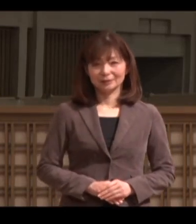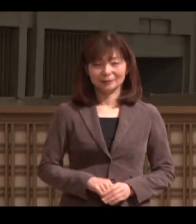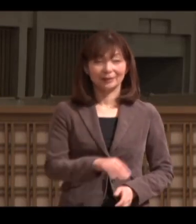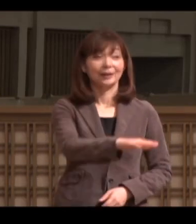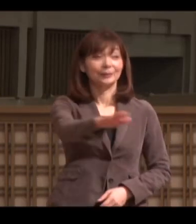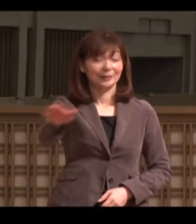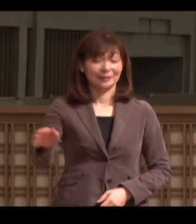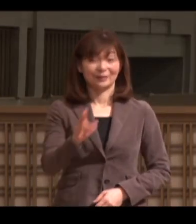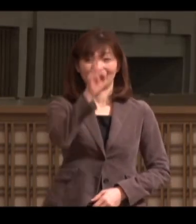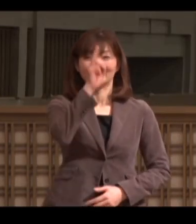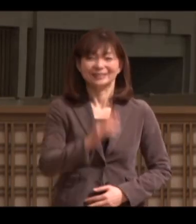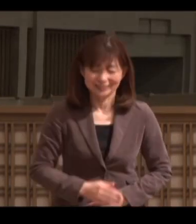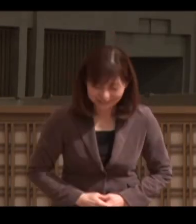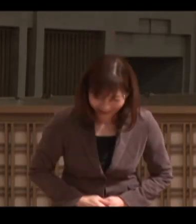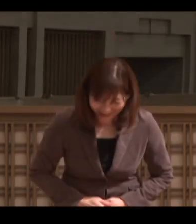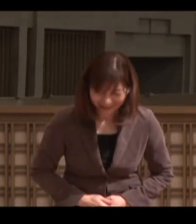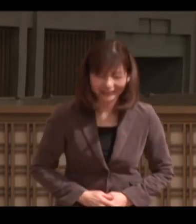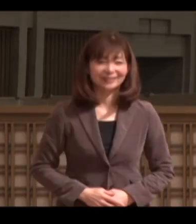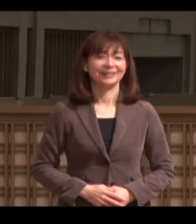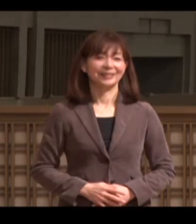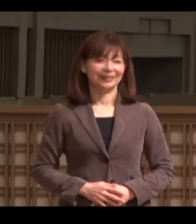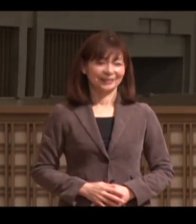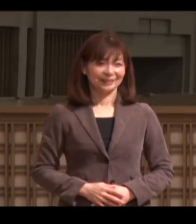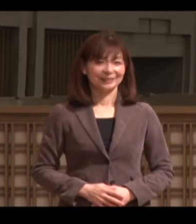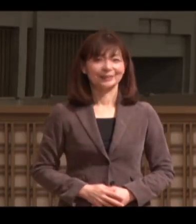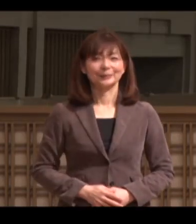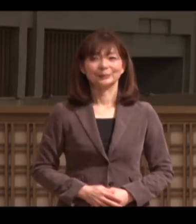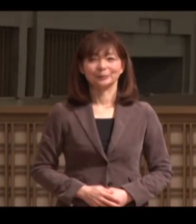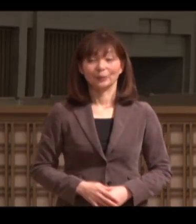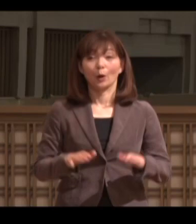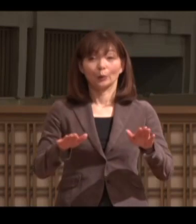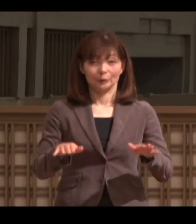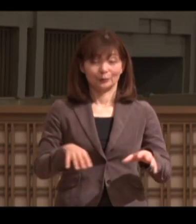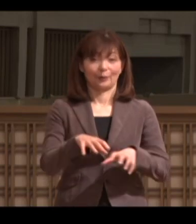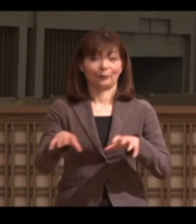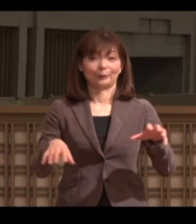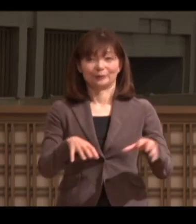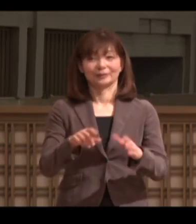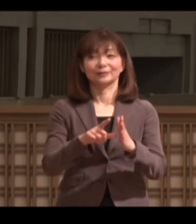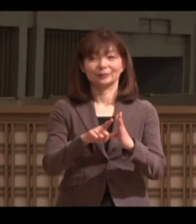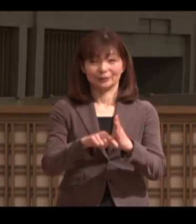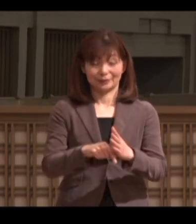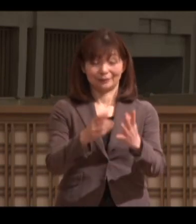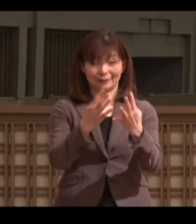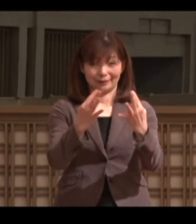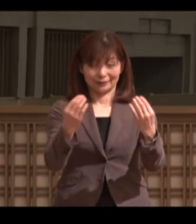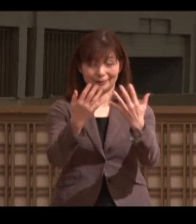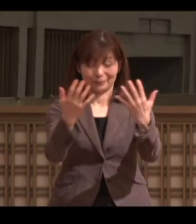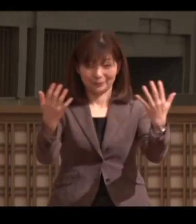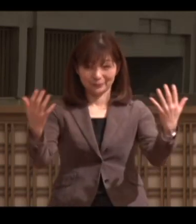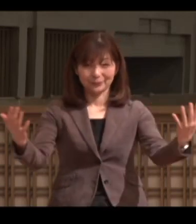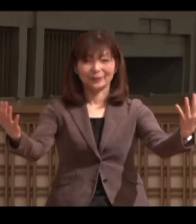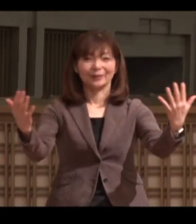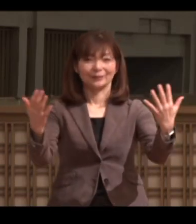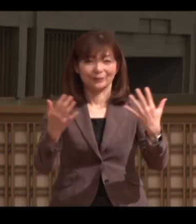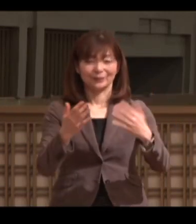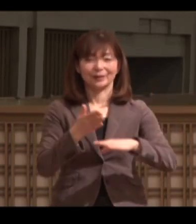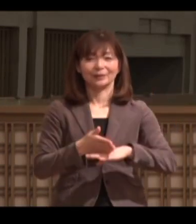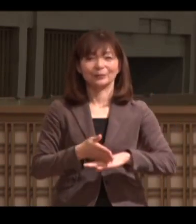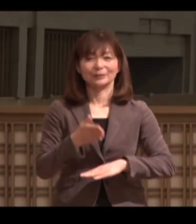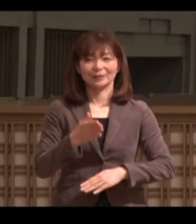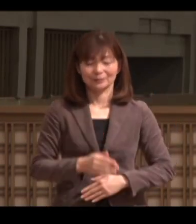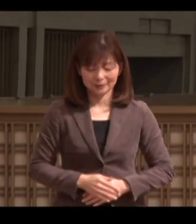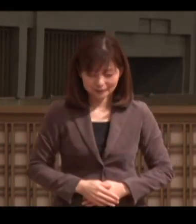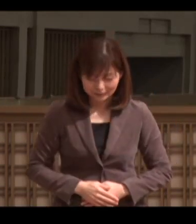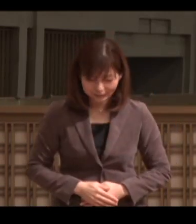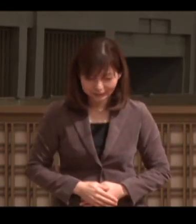皆様こんにちは本日はお忙しい中多数のご来場をいただきまして誠にありがとう